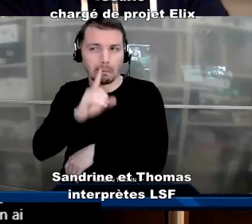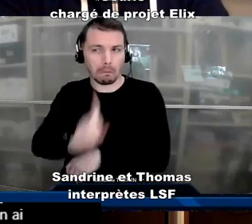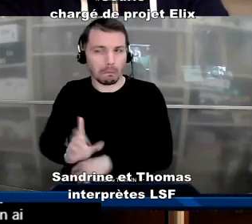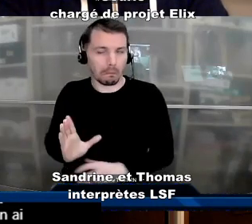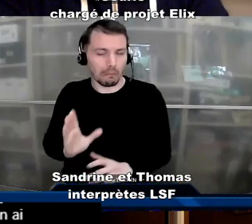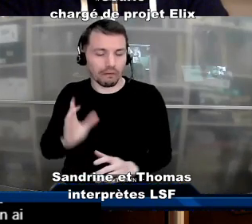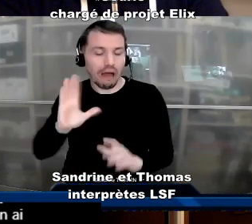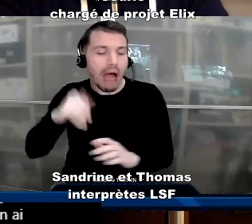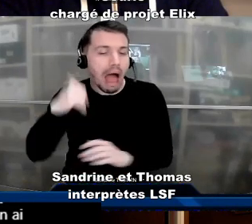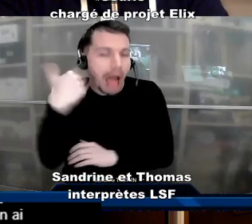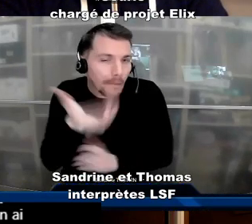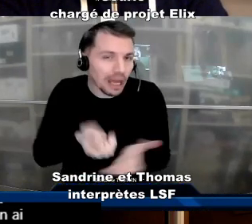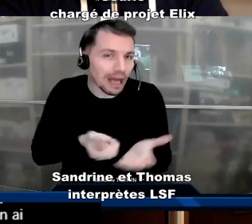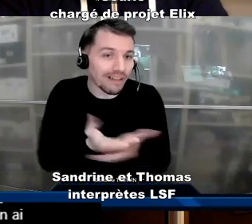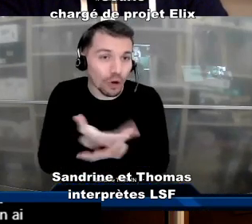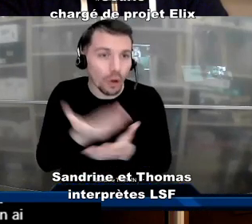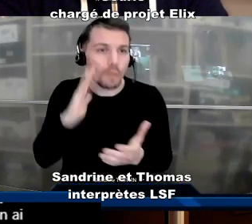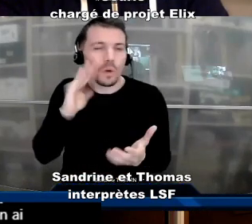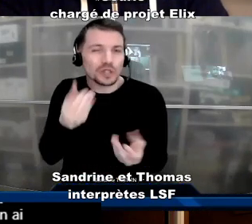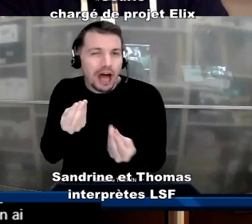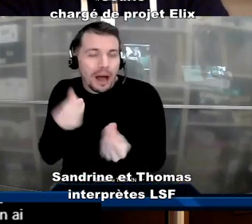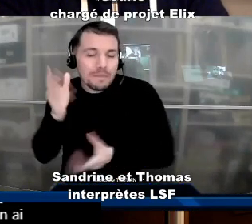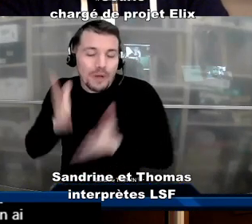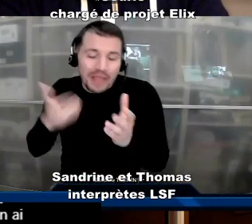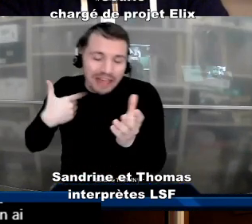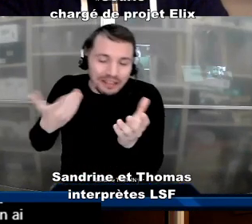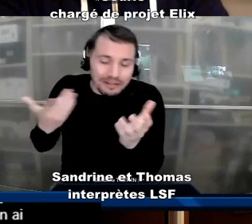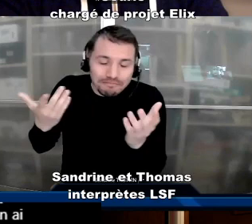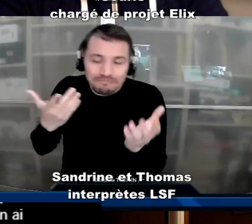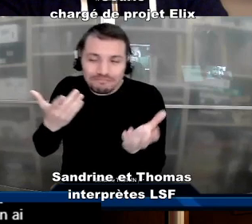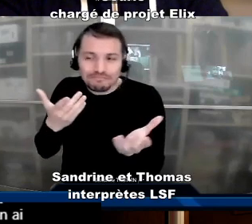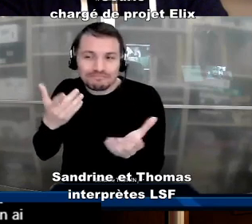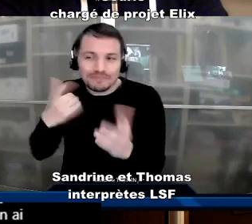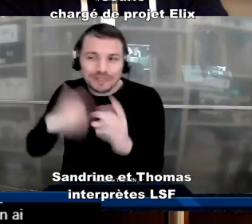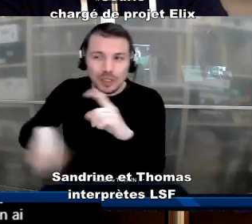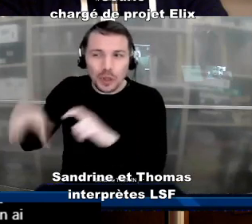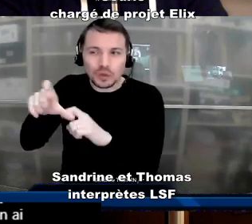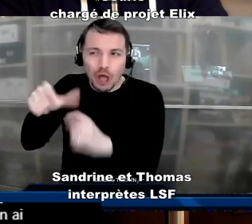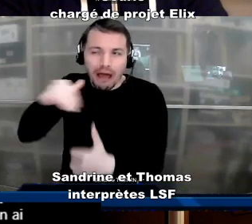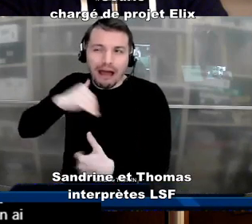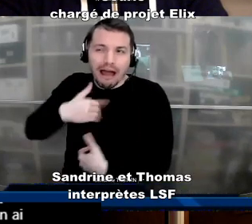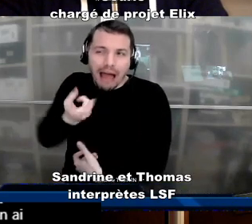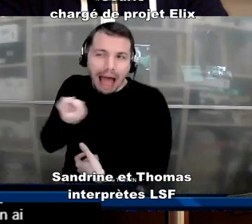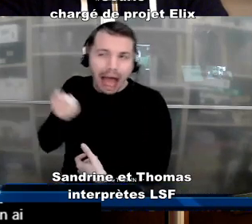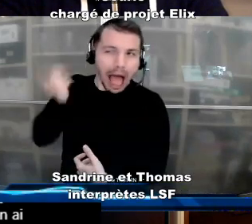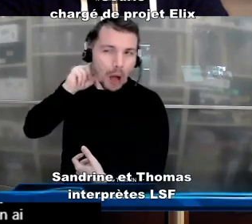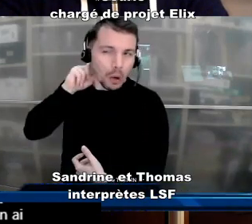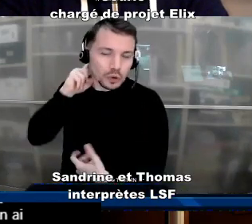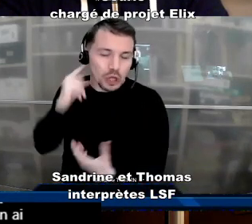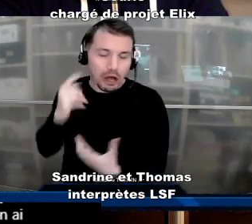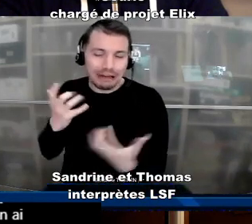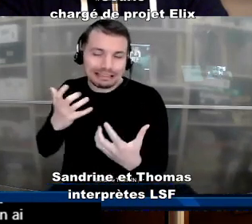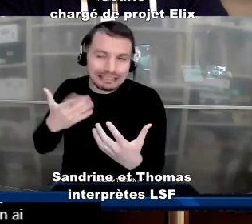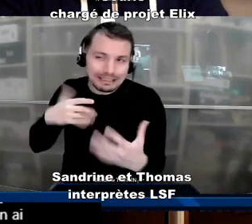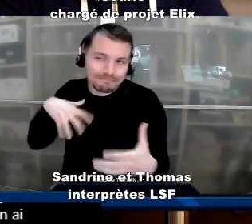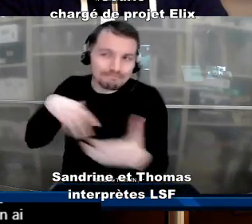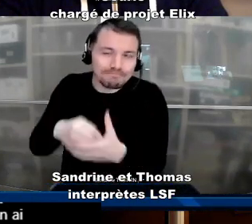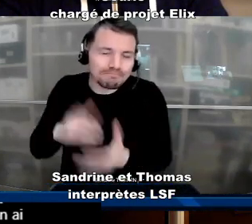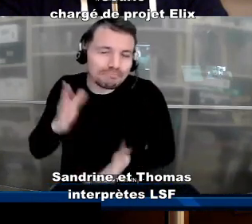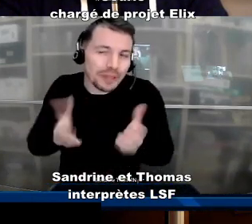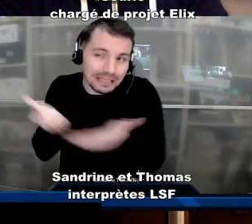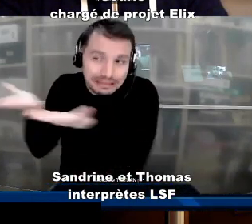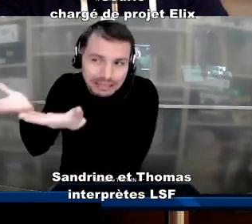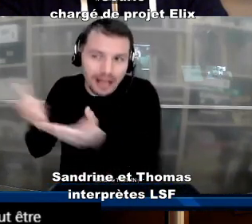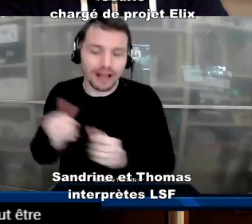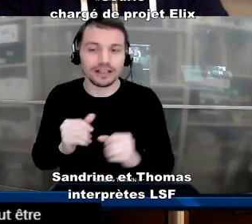de postuler à Signe de Sens. Et moi, vraiment, je m'épanouis dans cette association et